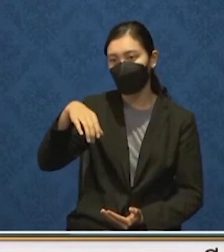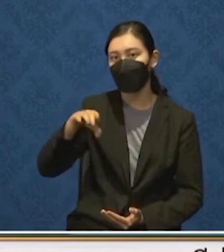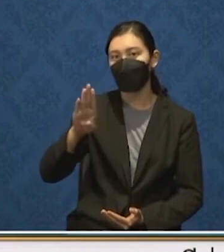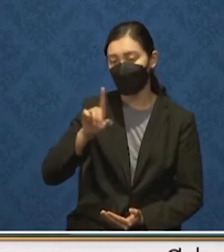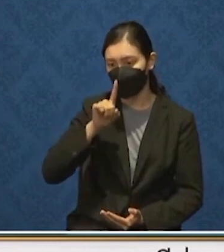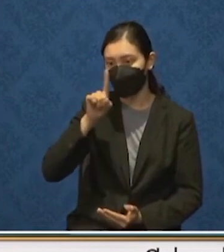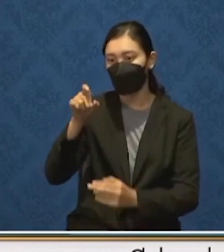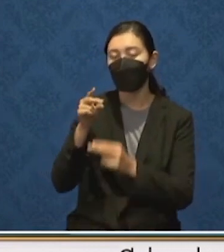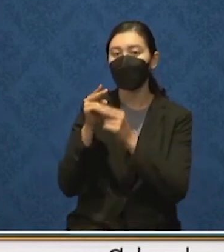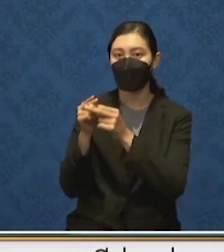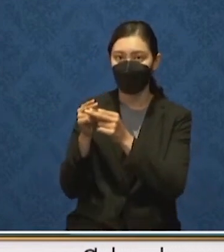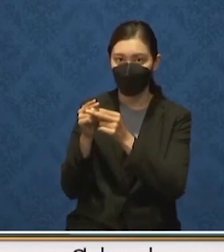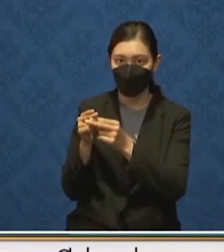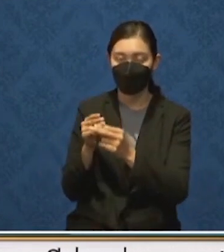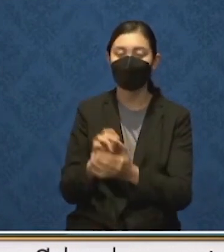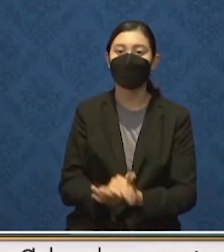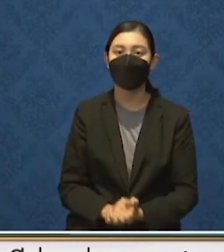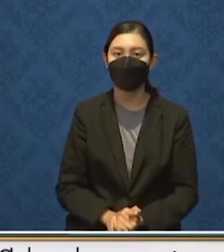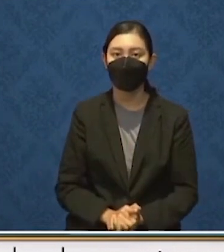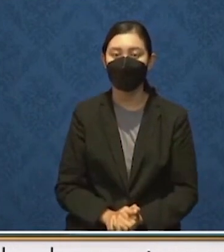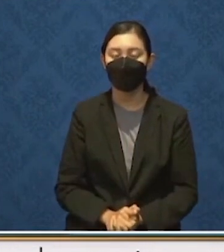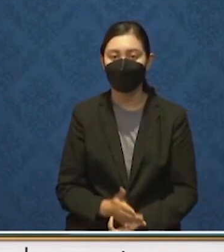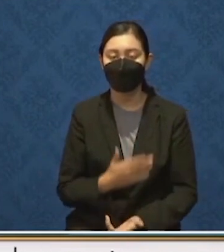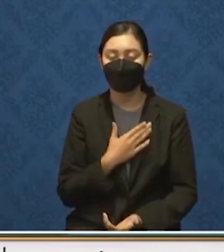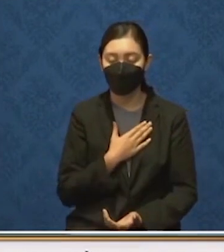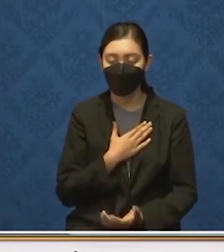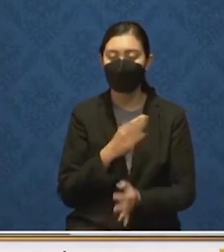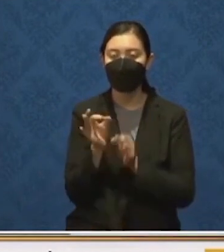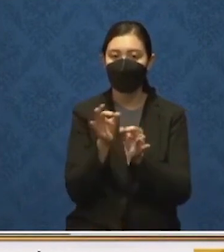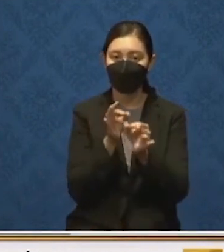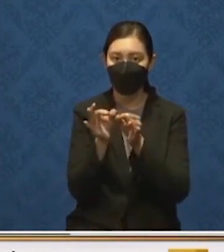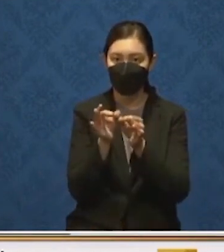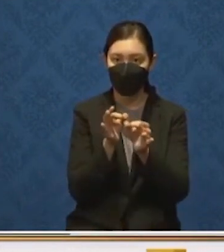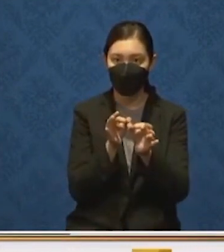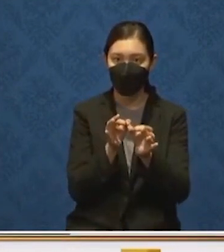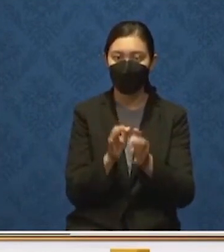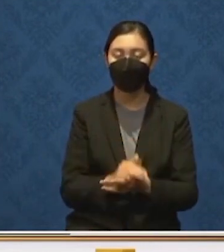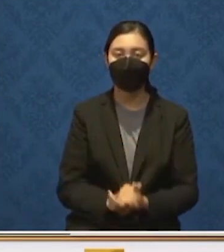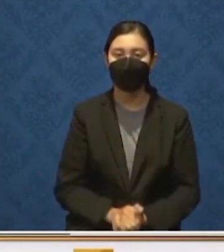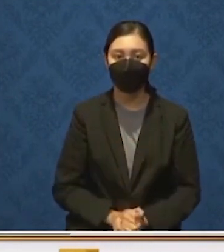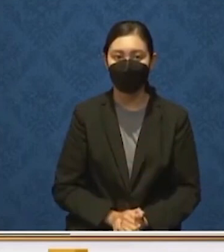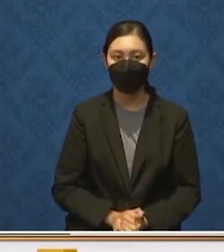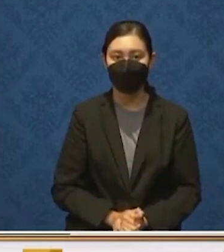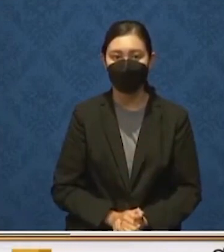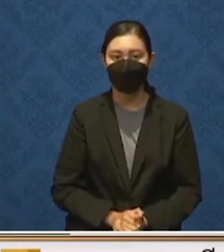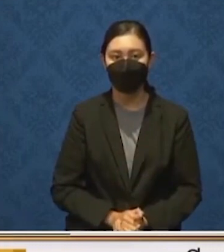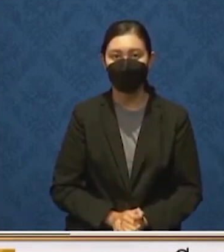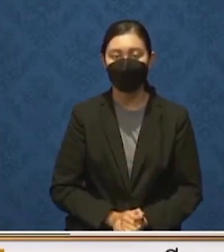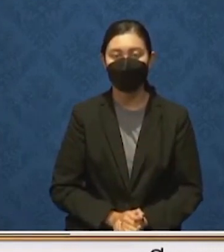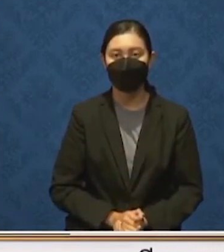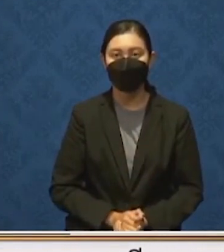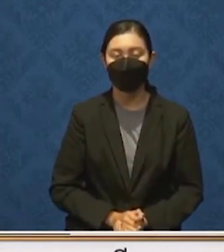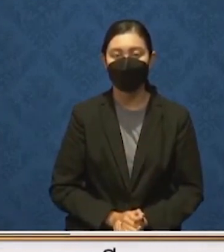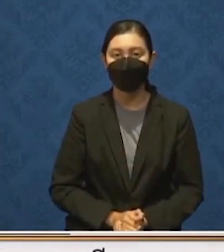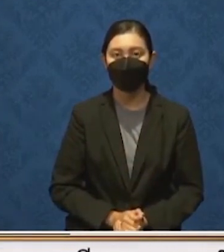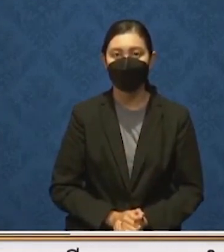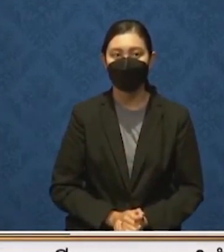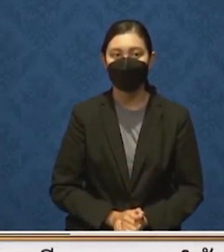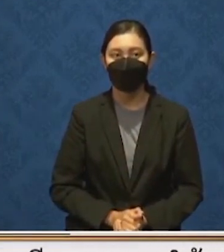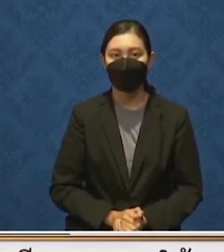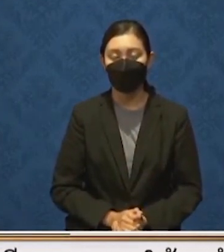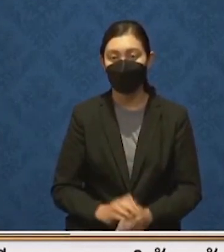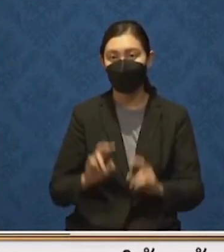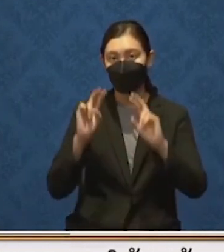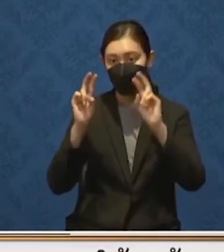ิเจลนอัี้กเปนเรื่องเรีนต่ท่านประทานไปยังท่านสมารถิส่วนประเด็ที่มีข้อสักถามว่